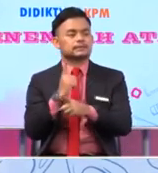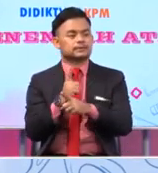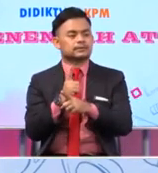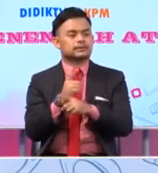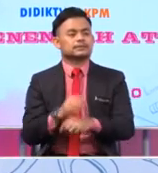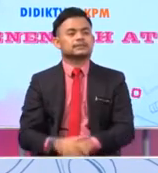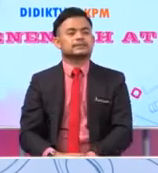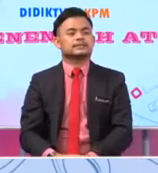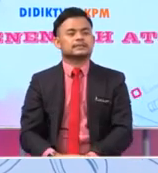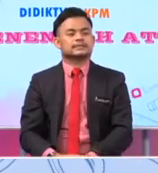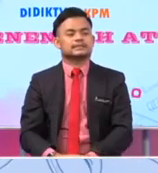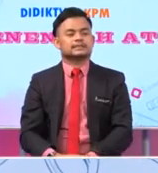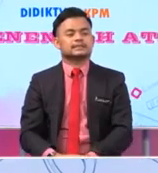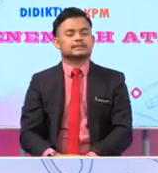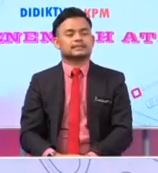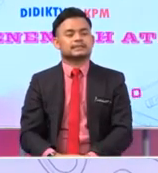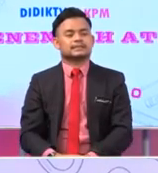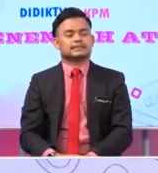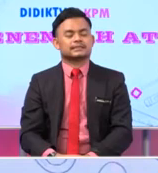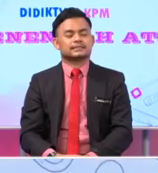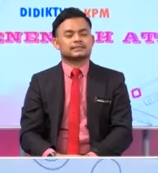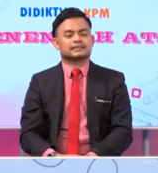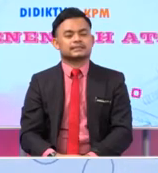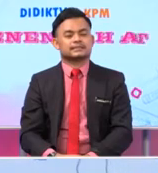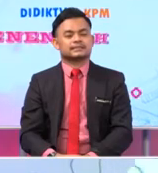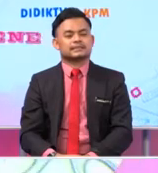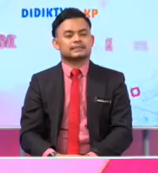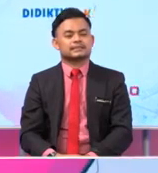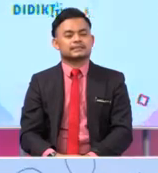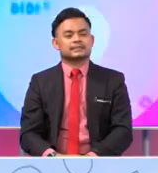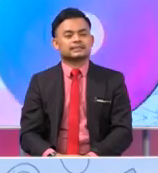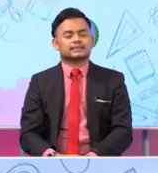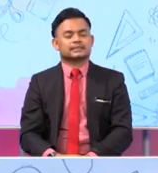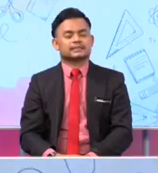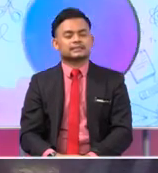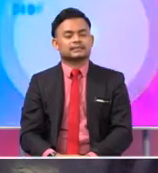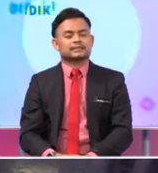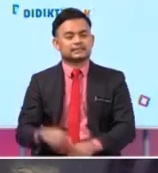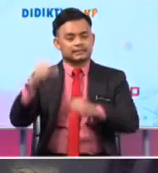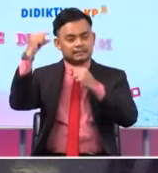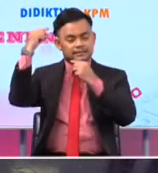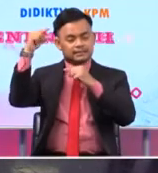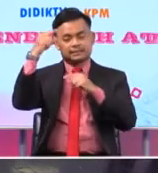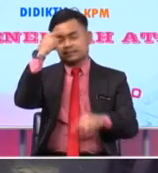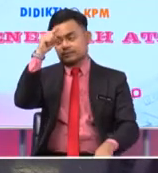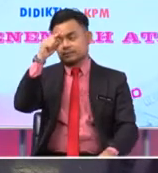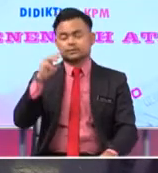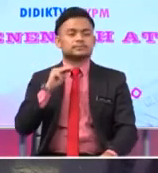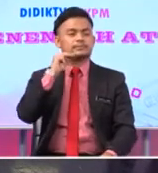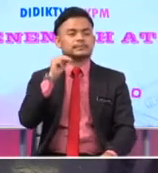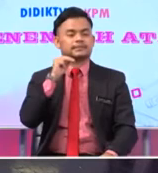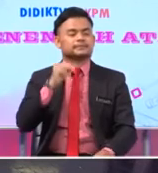Hai Betul jagonya percaya Iya betul betul jadi ada satu lagi ganjaran untuk Mira oke